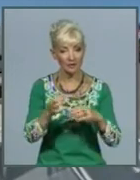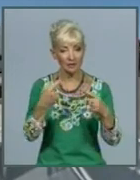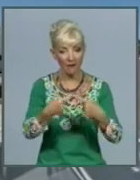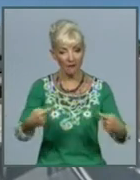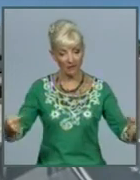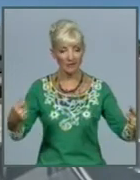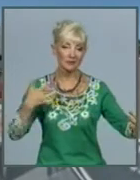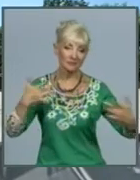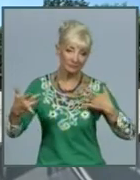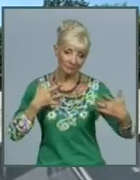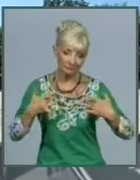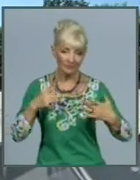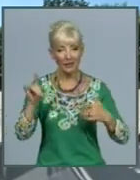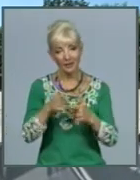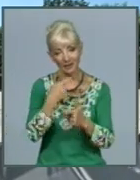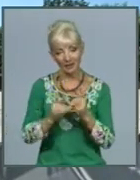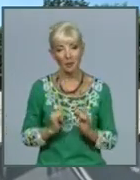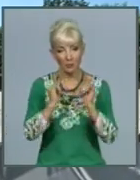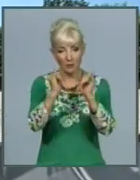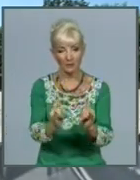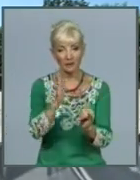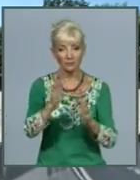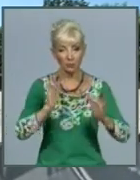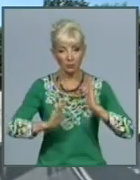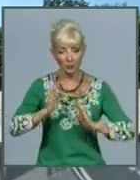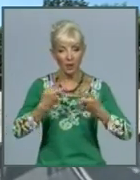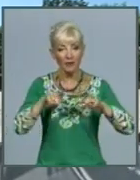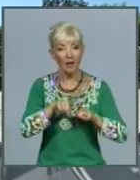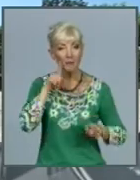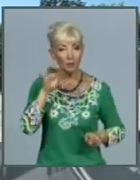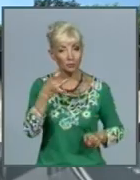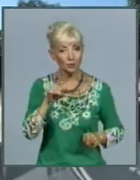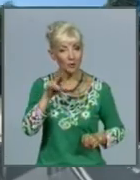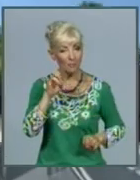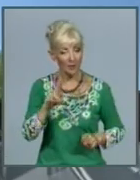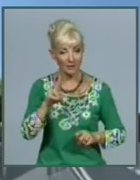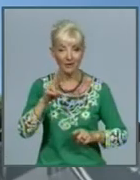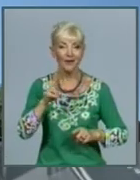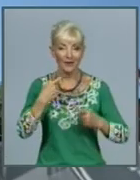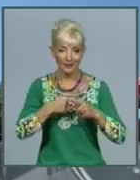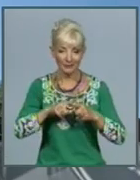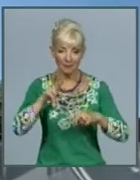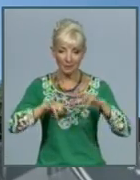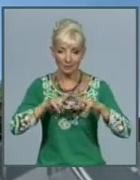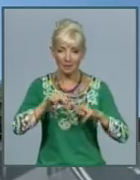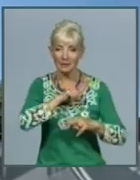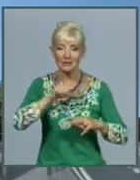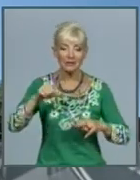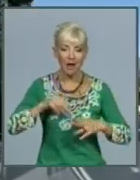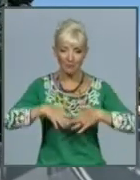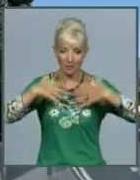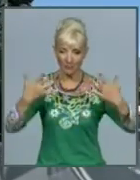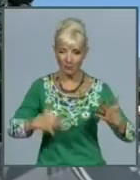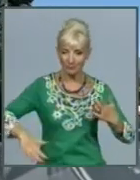самі посвяти в студенти. Також в молодіжному парку побудували найбільший в Харкові майданчик для вигулу собак, де тепер, до